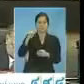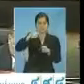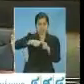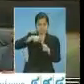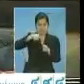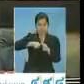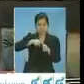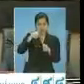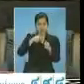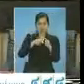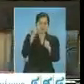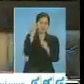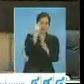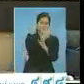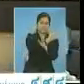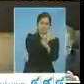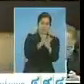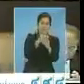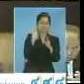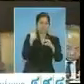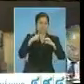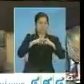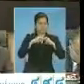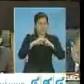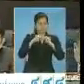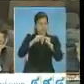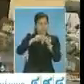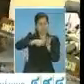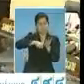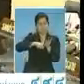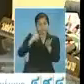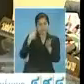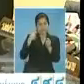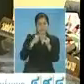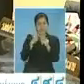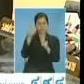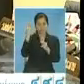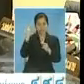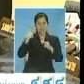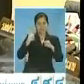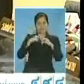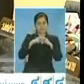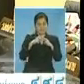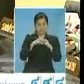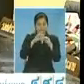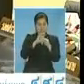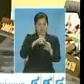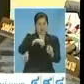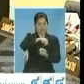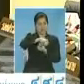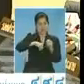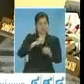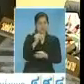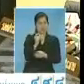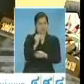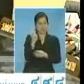ายปีที่ผ่านมาเรามีปัญหาเรื่องภาวะหนี้ไม่มีใครคิดว่าเมื่อก่อนที่เรามีปัญหาภาวะเศรษฐกิจเรื่องหนี้